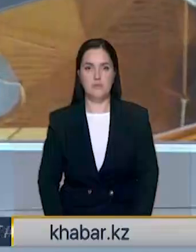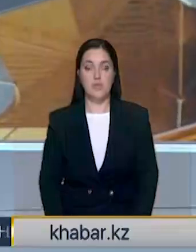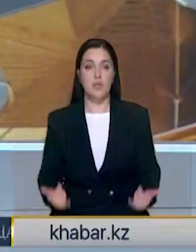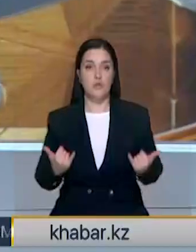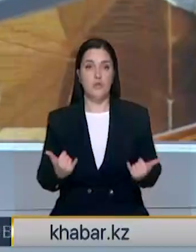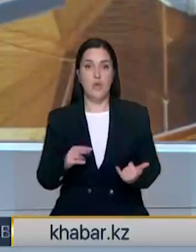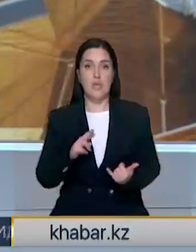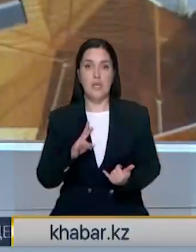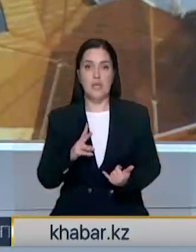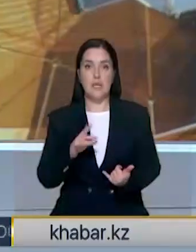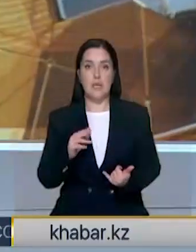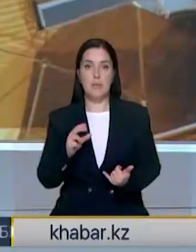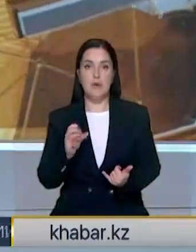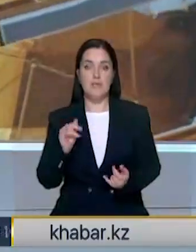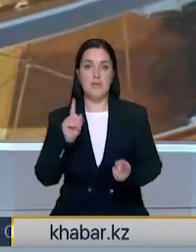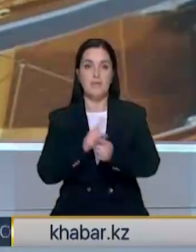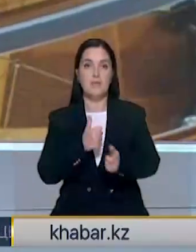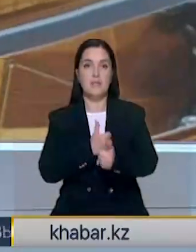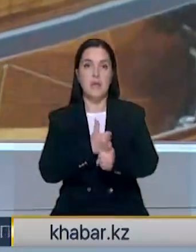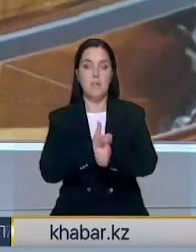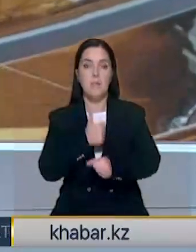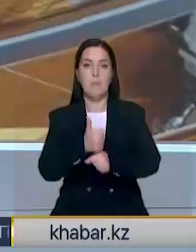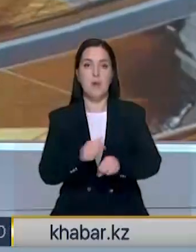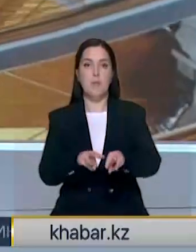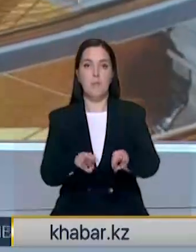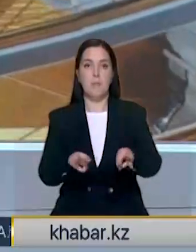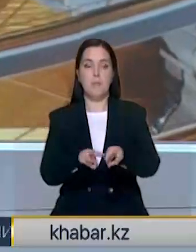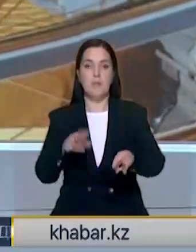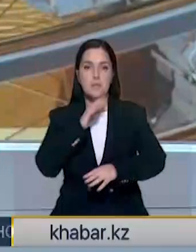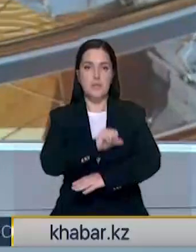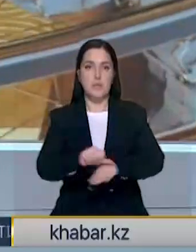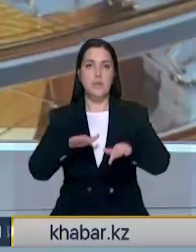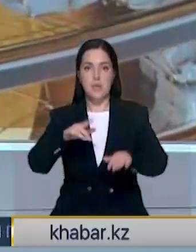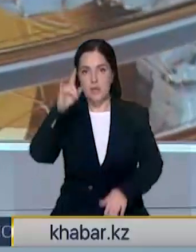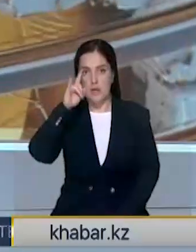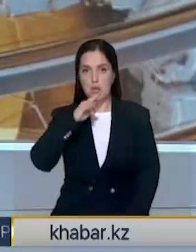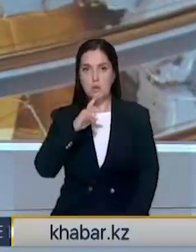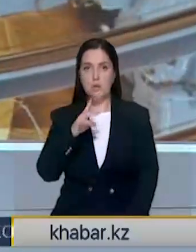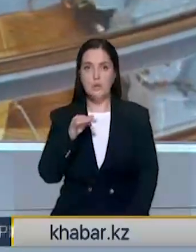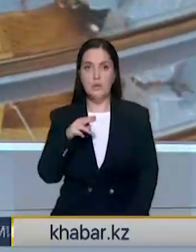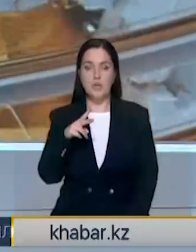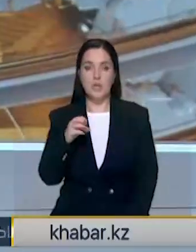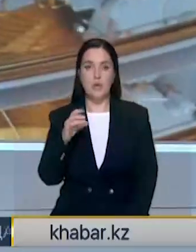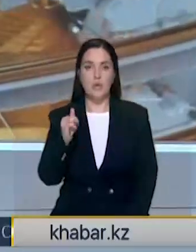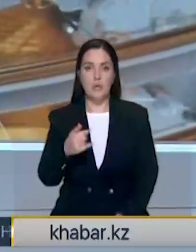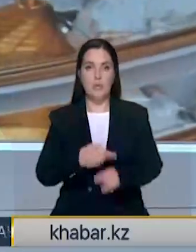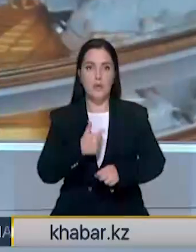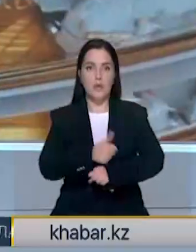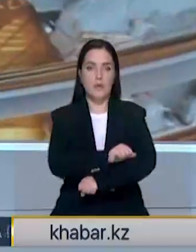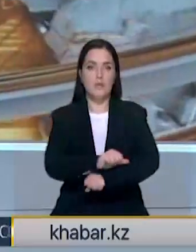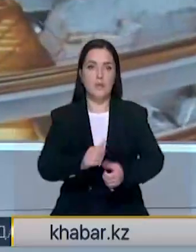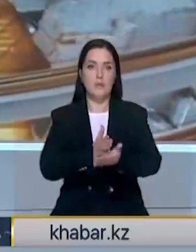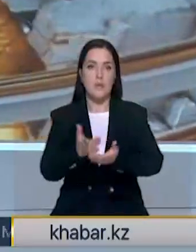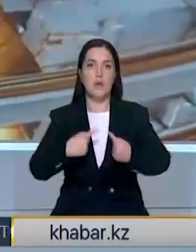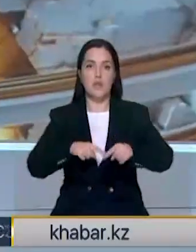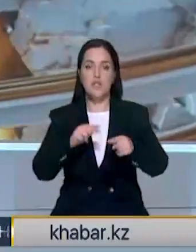и сегодня же Ян липас встретился с заместителем премьер-министра министром иностранных дел Казахстана муратом нуртлеу как сообщил глава внешнеполитического